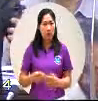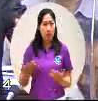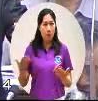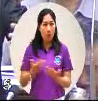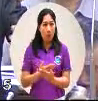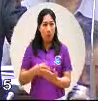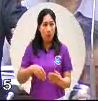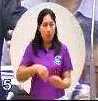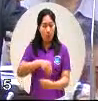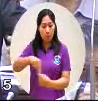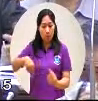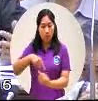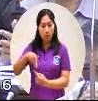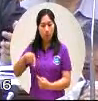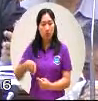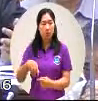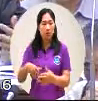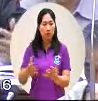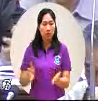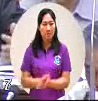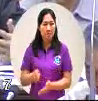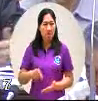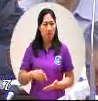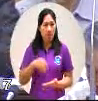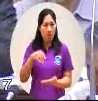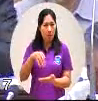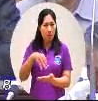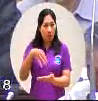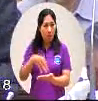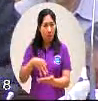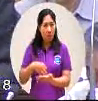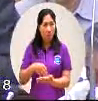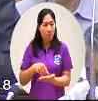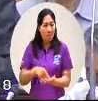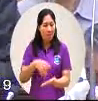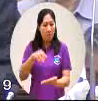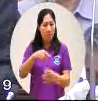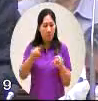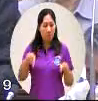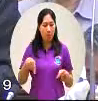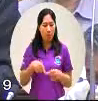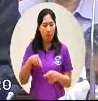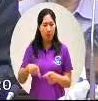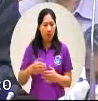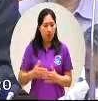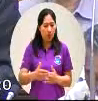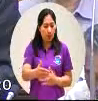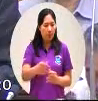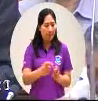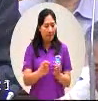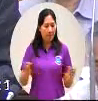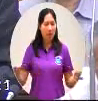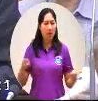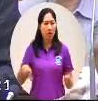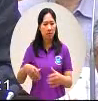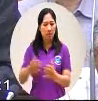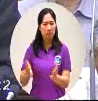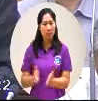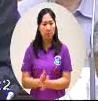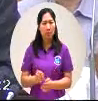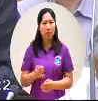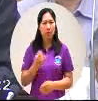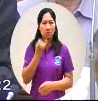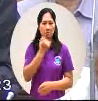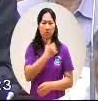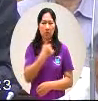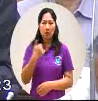书，这个处理的流程就会比较长那一部分的话可能我们必须